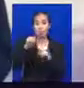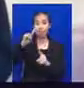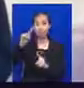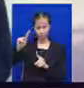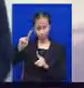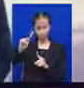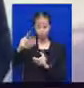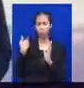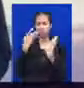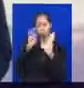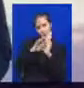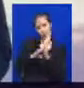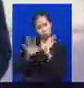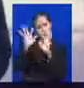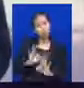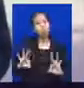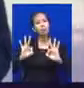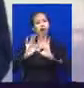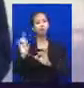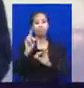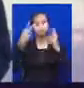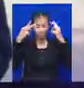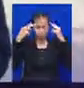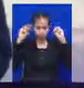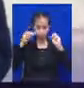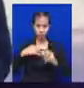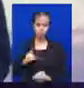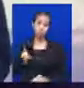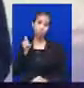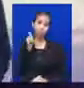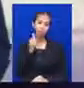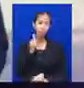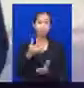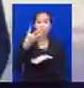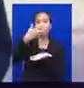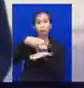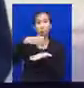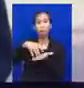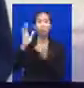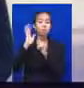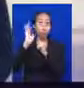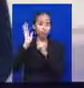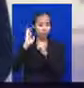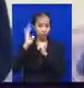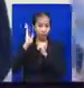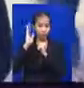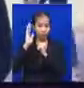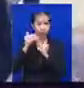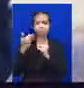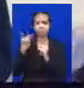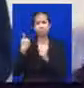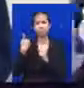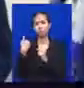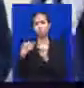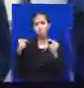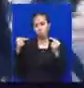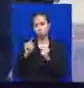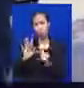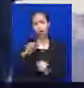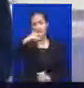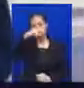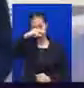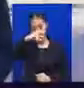ครั้งสำคัญอีกครั้งหนึ่งซึ่งนายกรัฐมนตรีจะได้มีการกล่าวถ้อยแถลงซึ่งในถ้อยแถลงครั้งนี้เนี่ยจะบอกถึงท่าทีของประเ